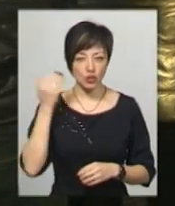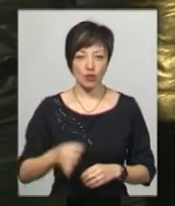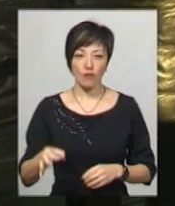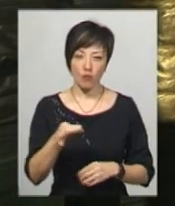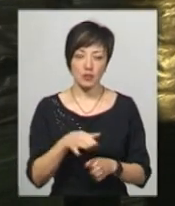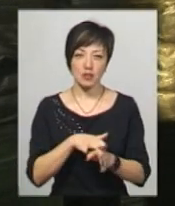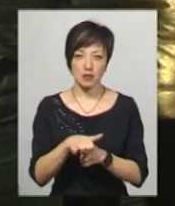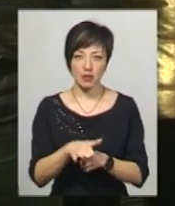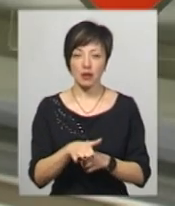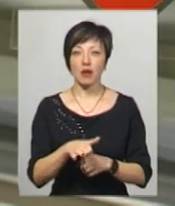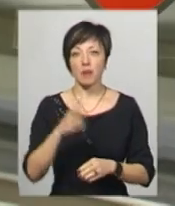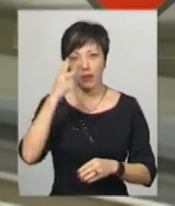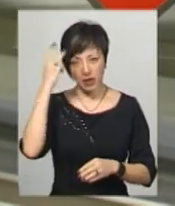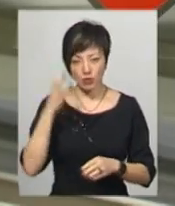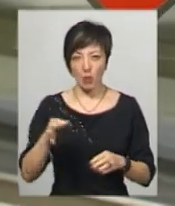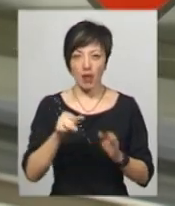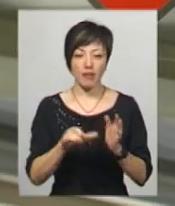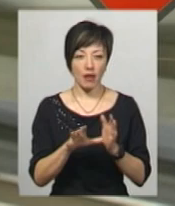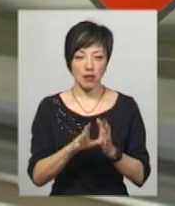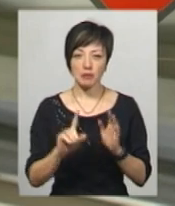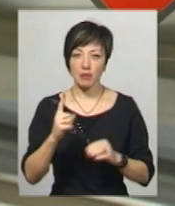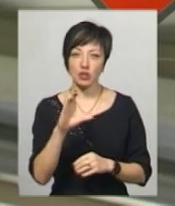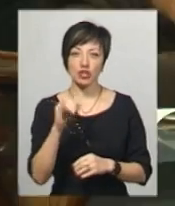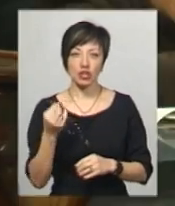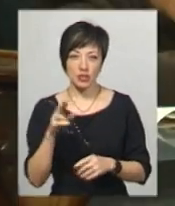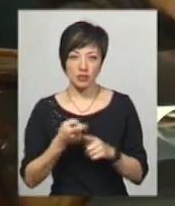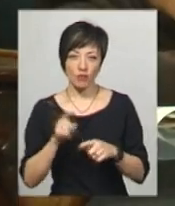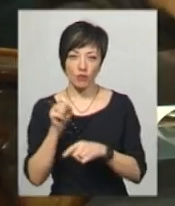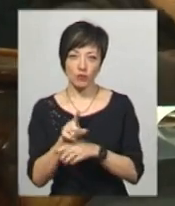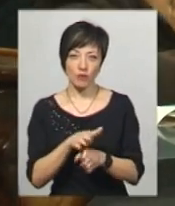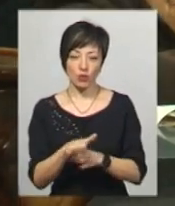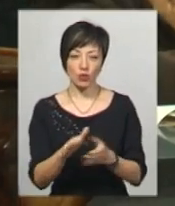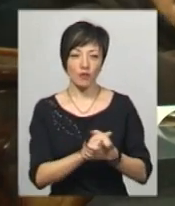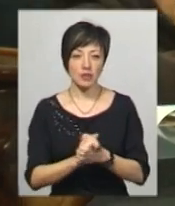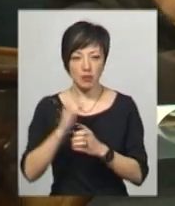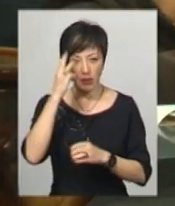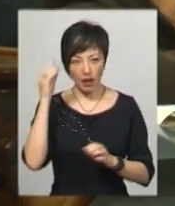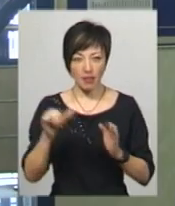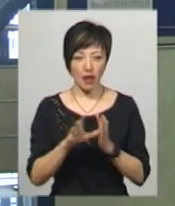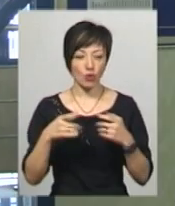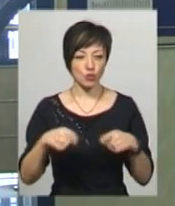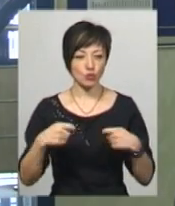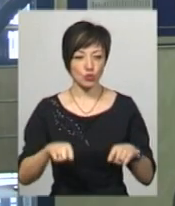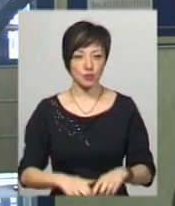області здійснювала компанія «Хмельницькобленерго». З 1 січня цю функцію виконує товариство «Хмельницькенергозбут». В